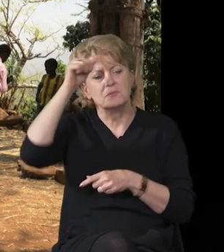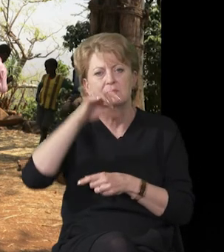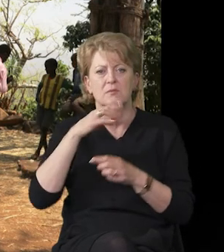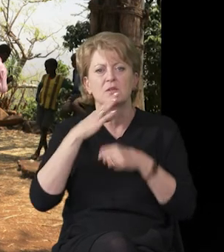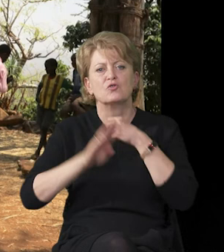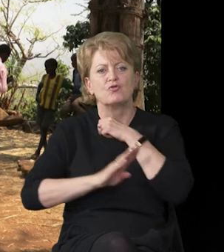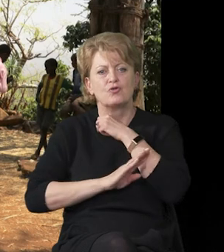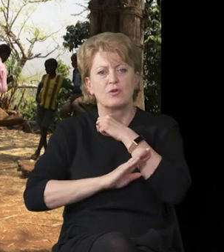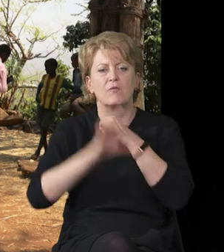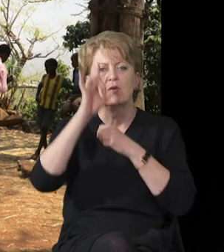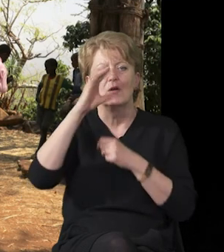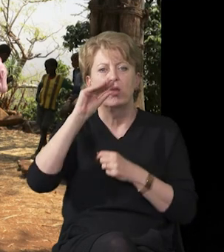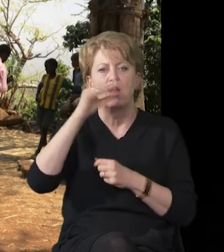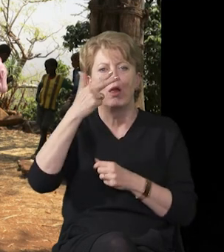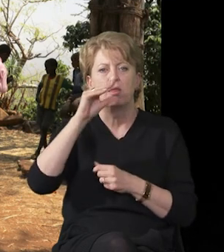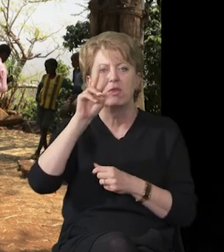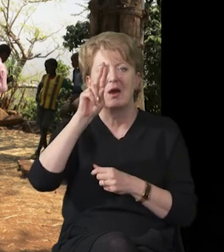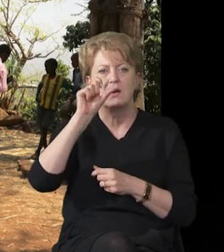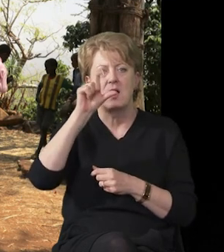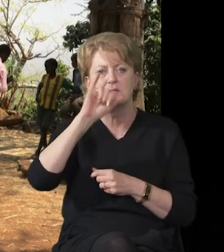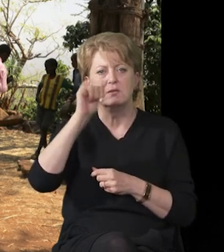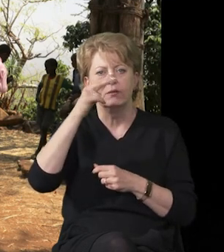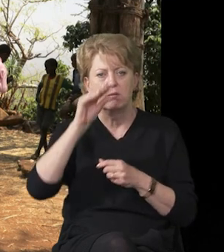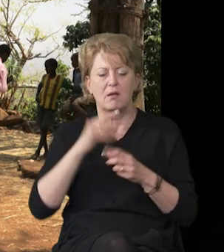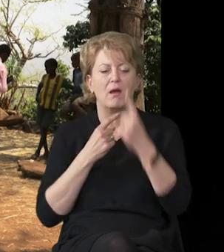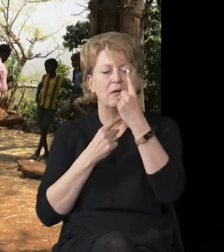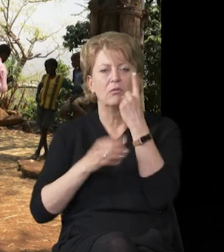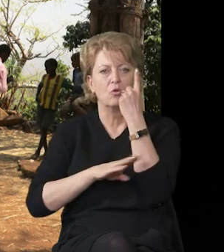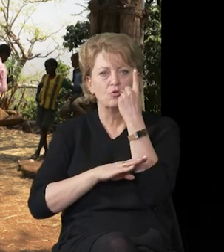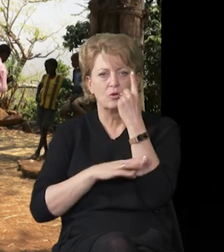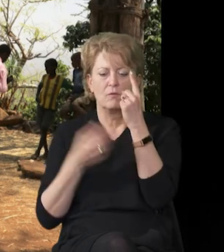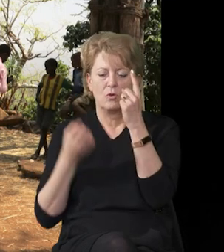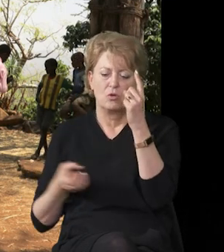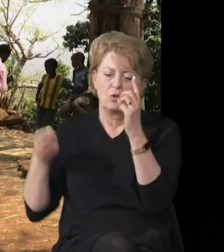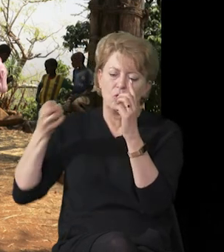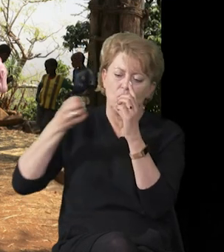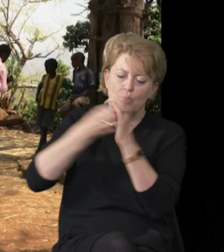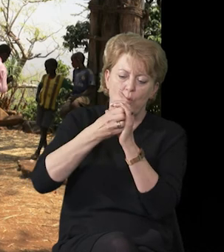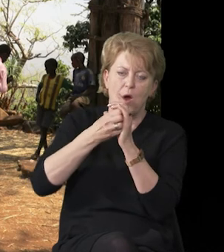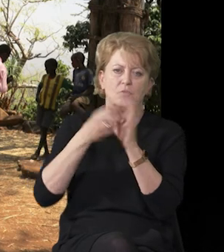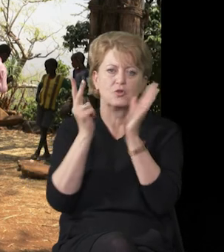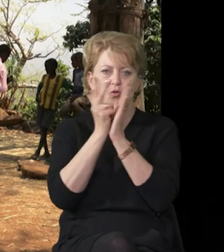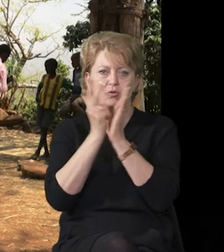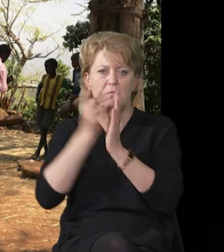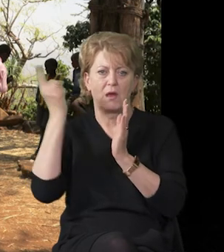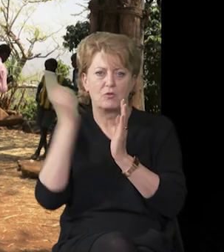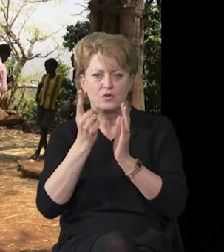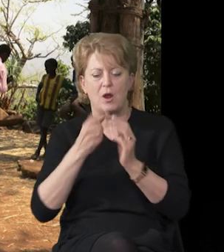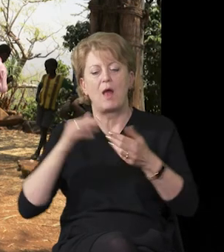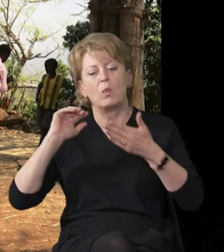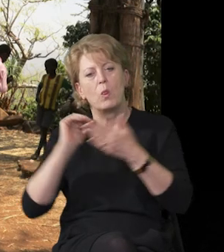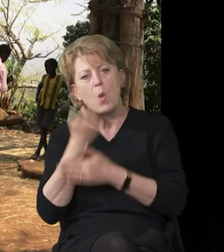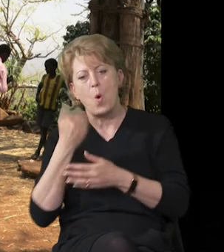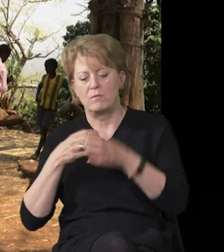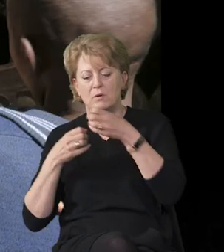się w to miejsce co 18 lat i symbolizuje jedną generację mieszkańców. I na tej podstawie oczywiście możemy obliczyć